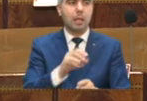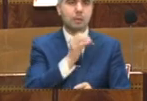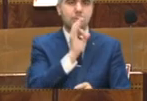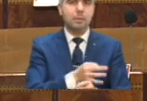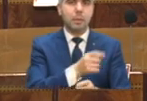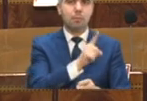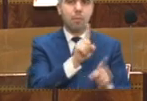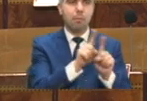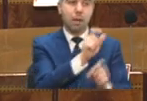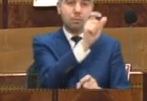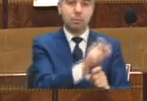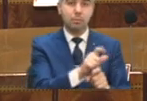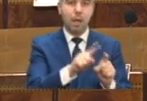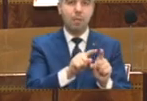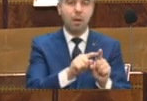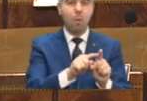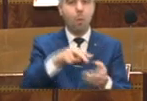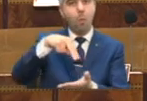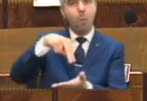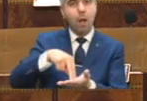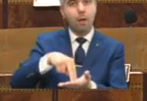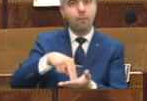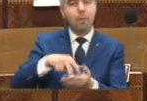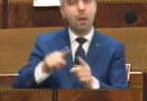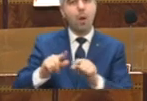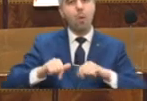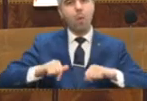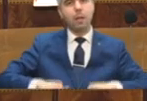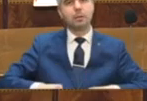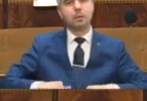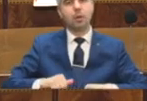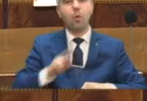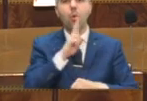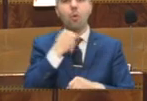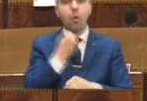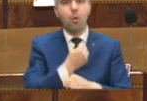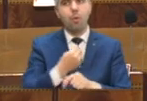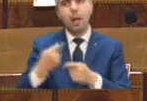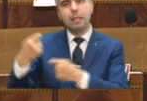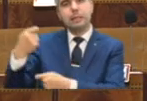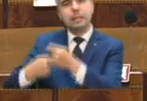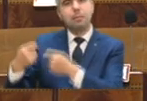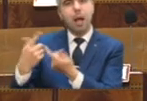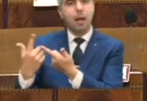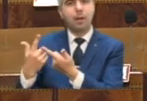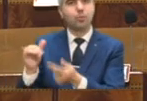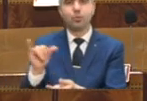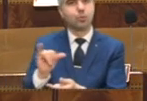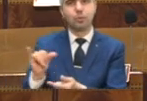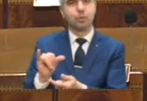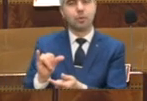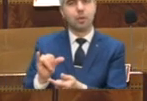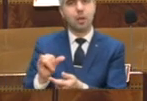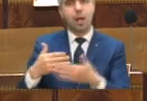هذا السيد النائب في هذيك المنصه مع السيد الوزير في الحكومه اللي عنده علاقه بالاستثمار اللي كيقول حنا